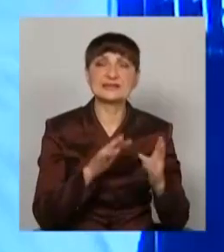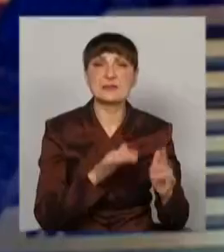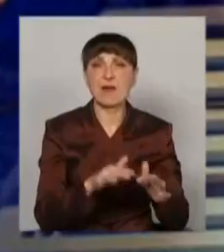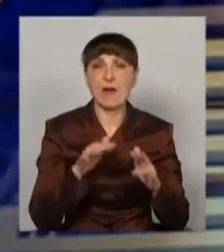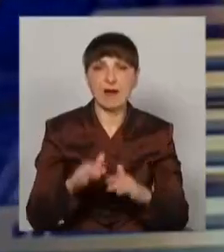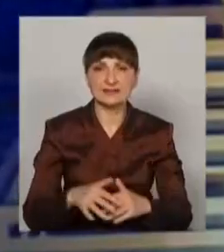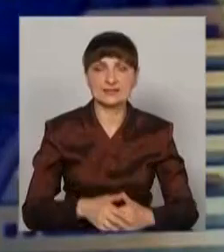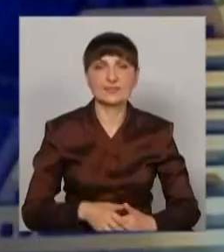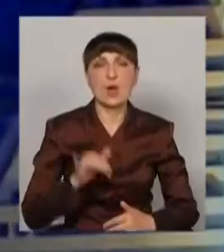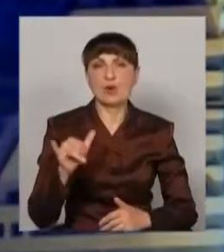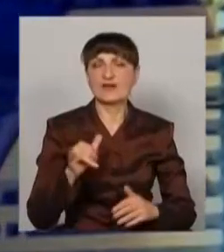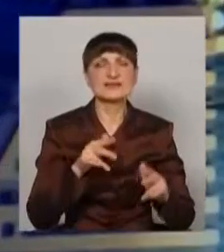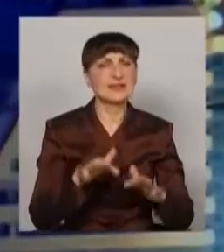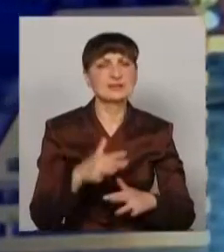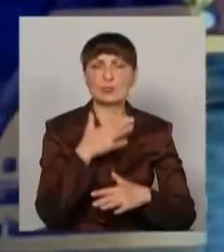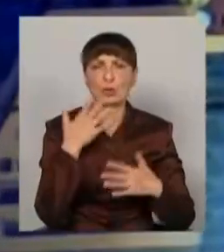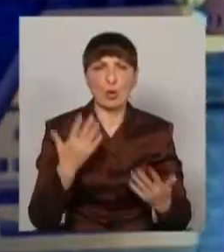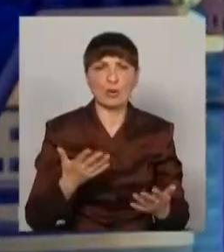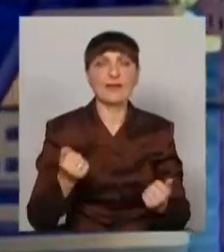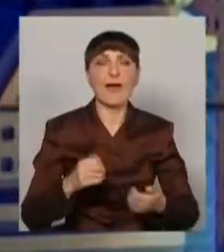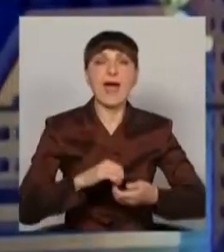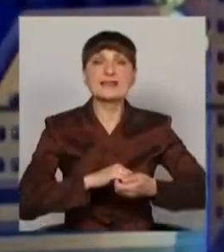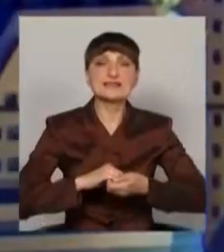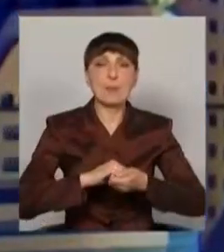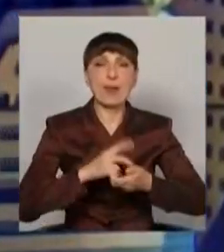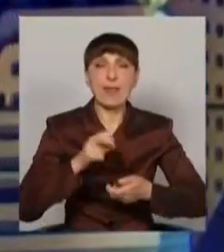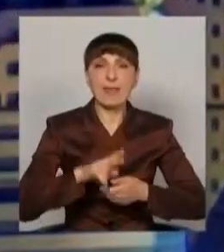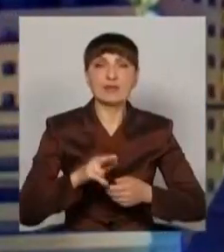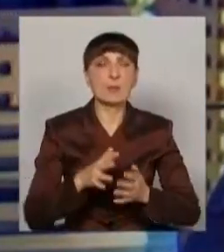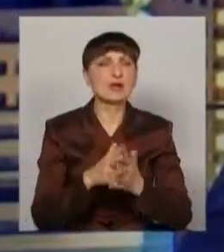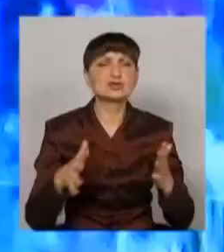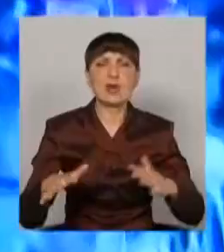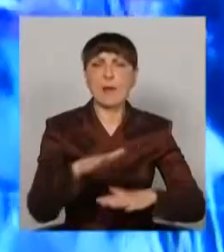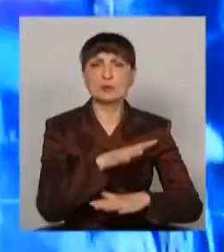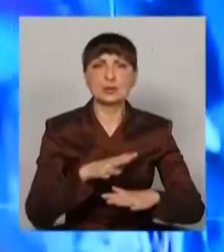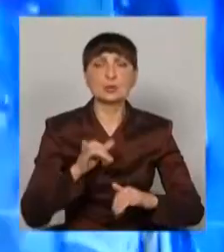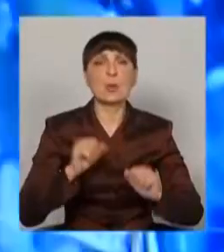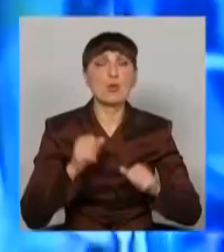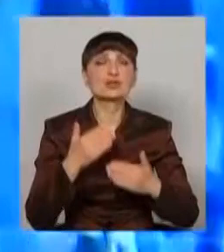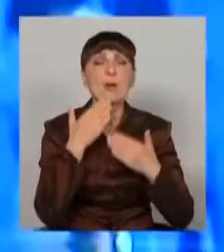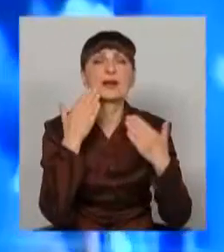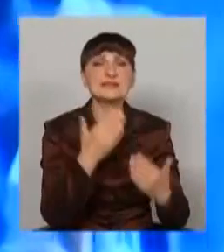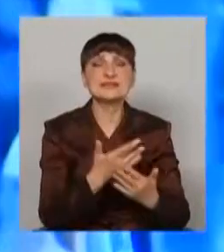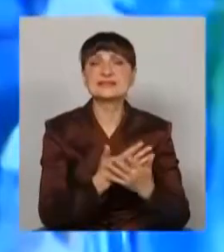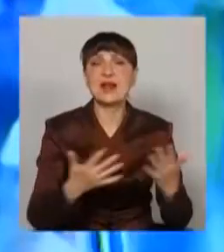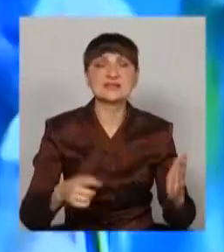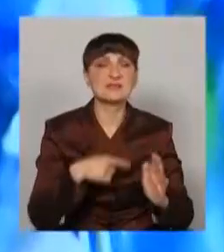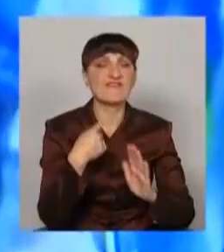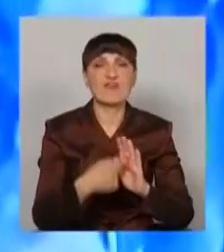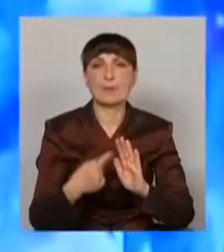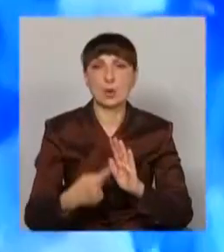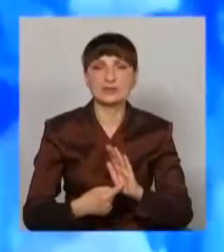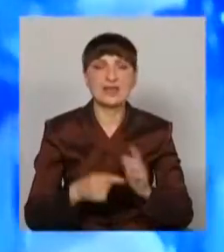Весьма насыщенная деятельность. Конечно. По сути, Ассамблея сейчас является такой большой диалоговой площадкой, куда можно обратиться с теми или иными вопросами.